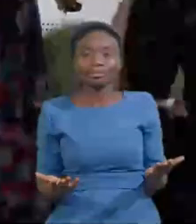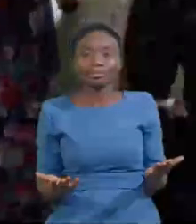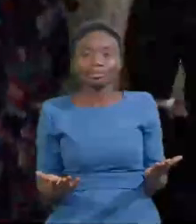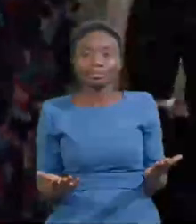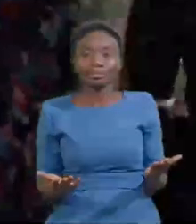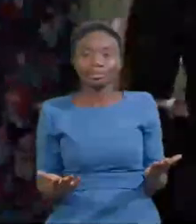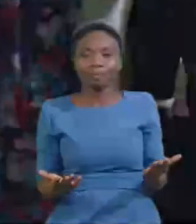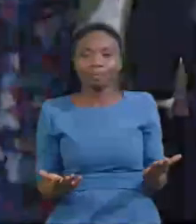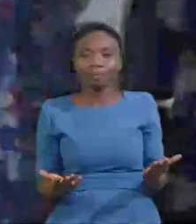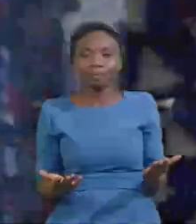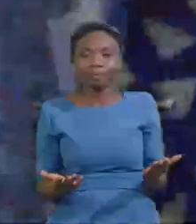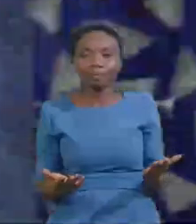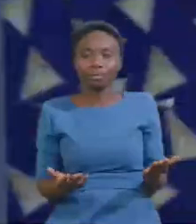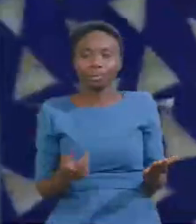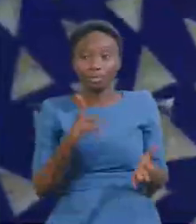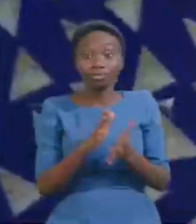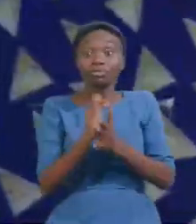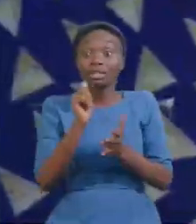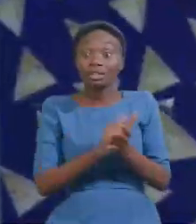Do you really believe that?